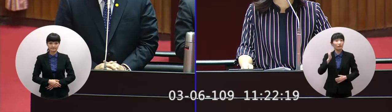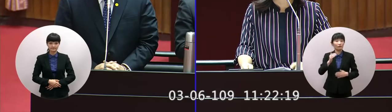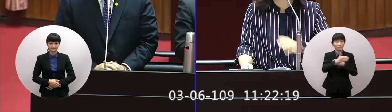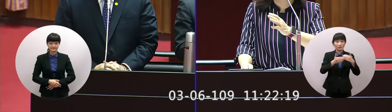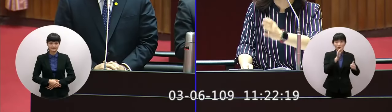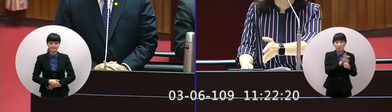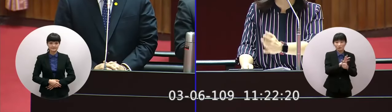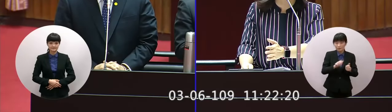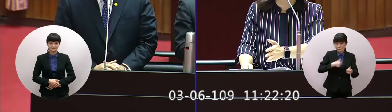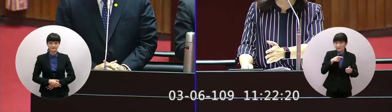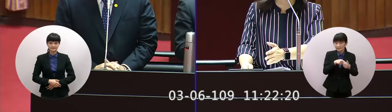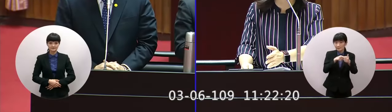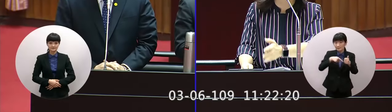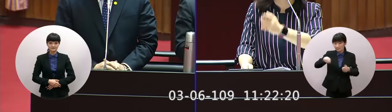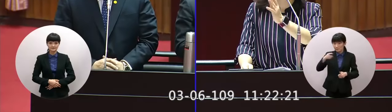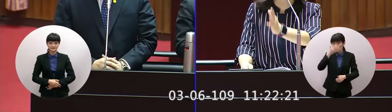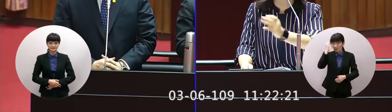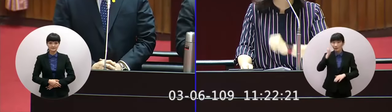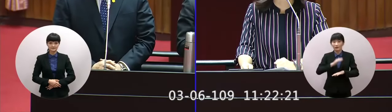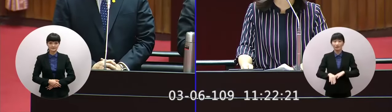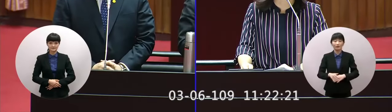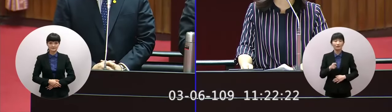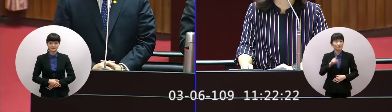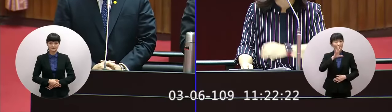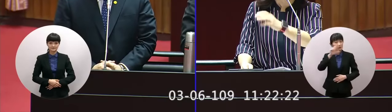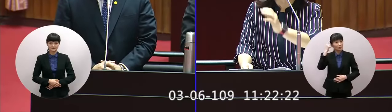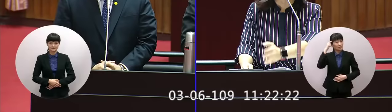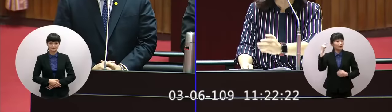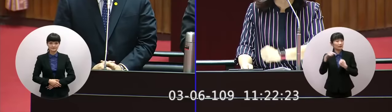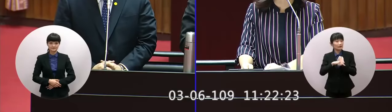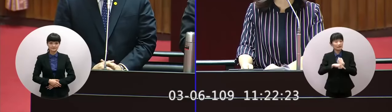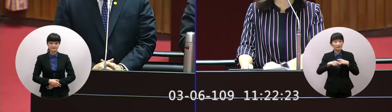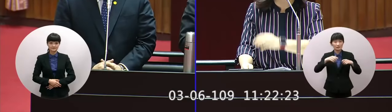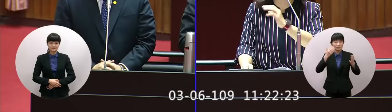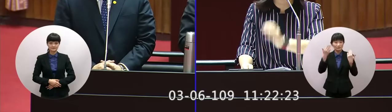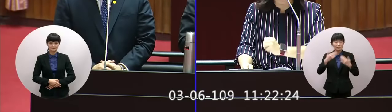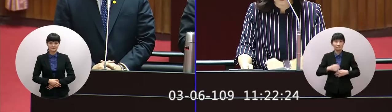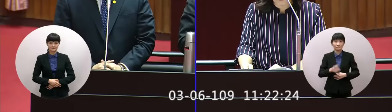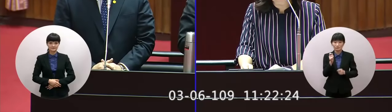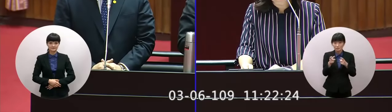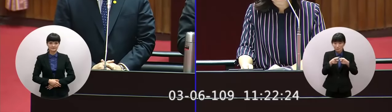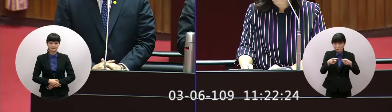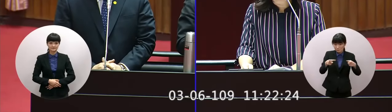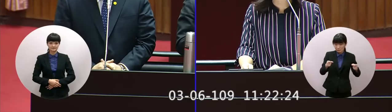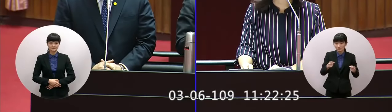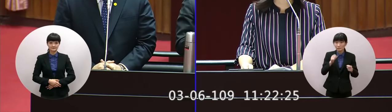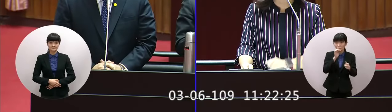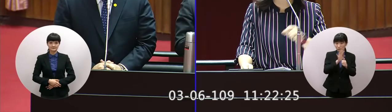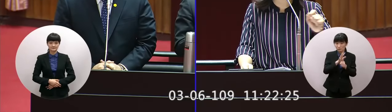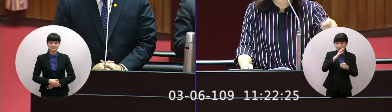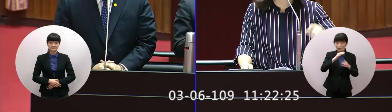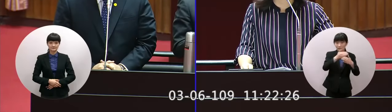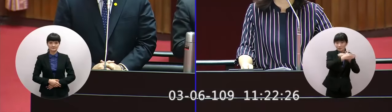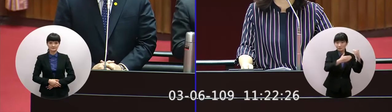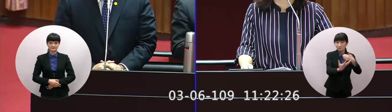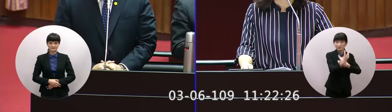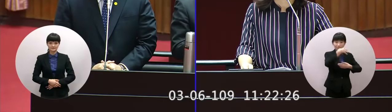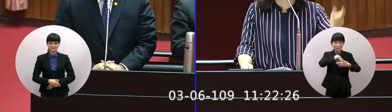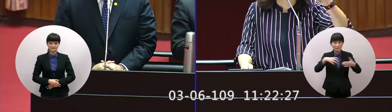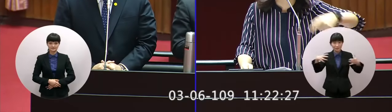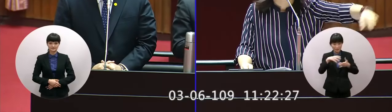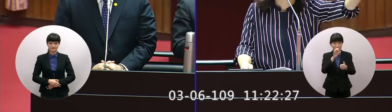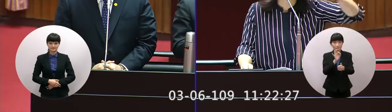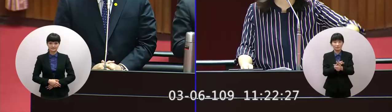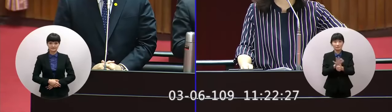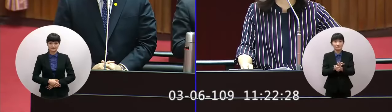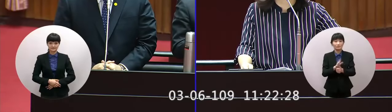啦。所以我就具体建议你们回去考量，把振兴抵用券把交通补助纳进去，